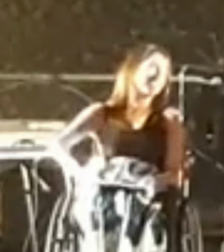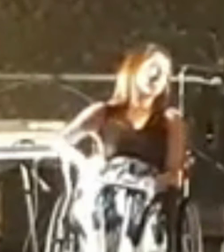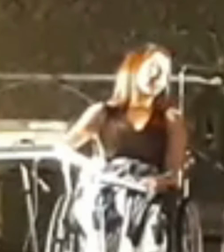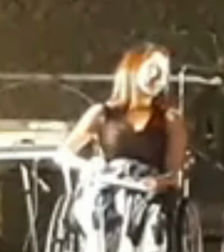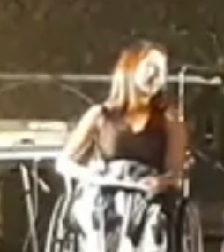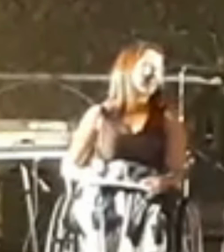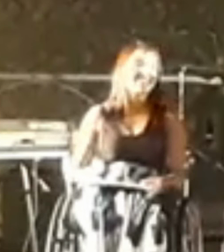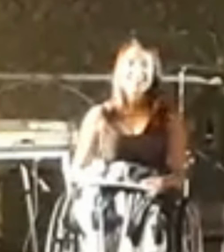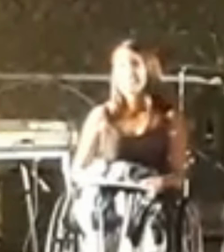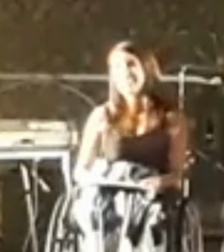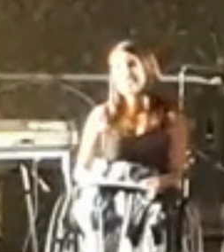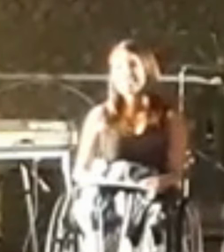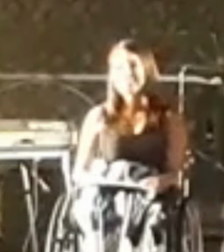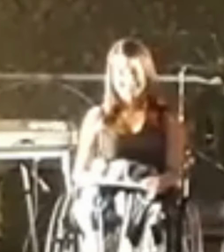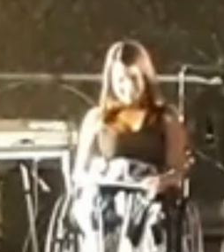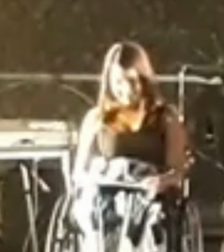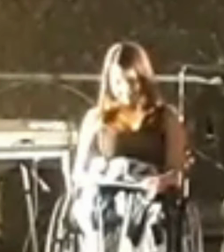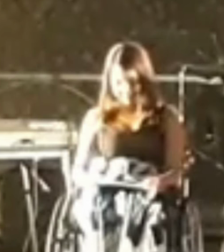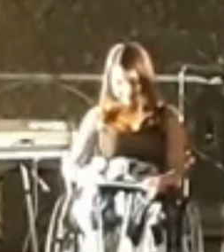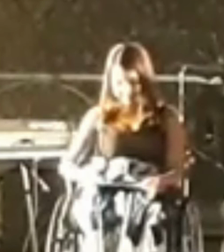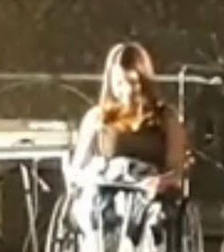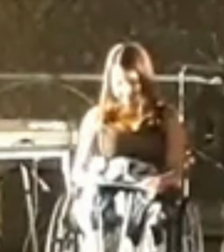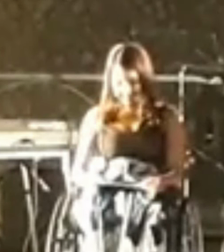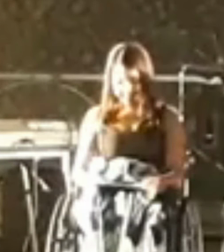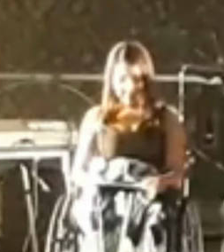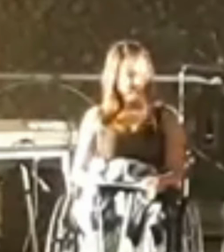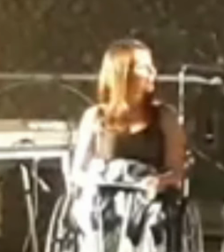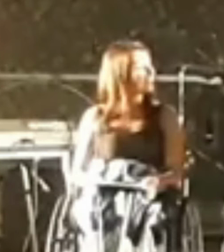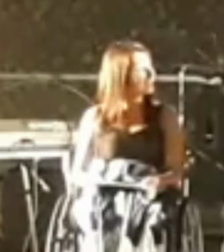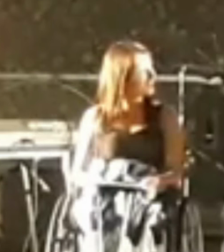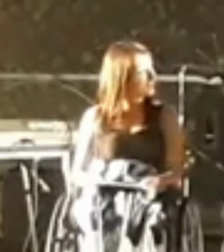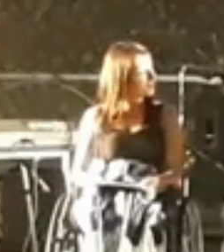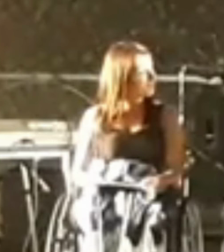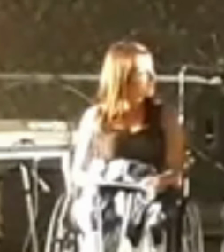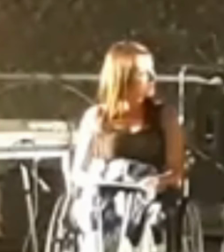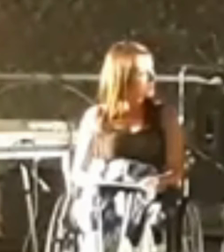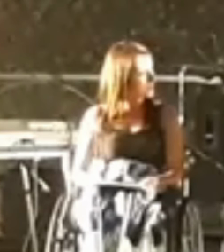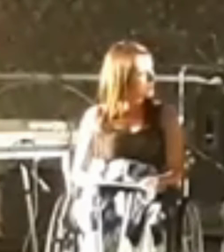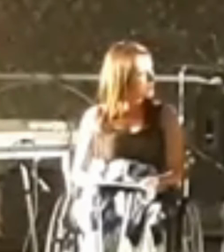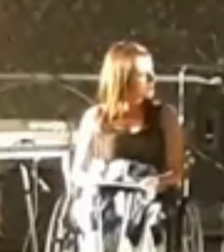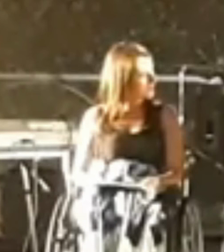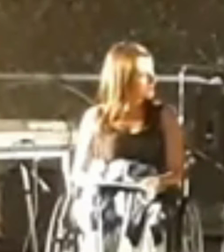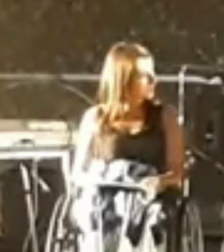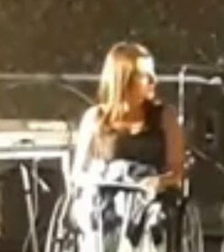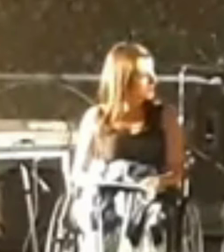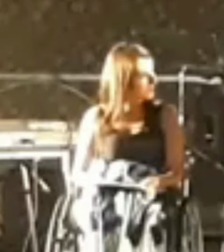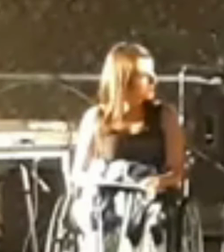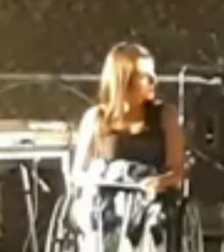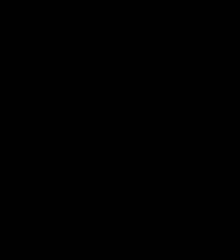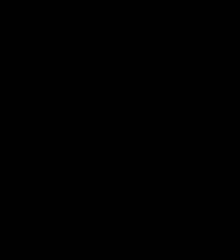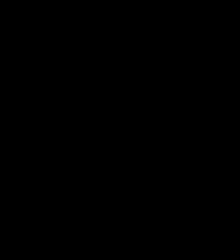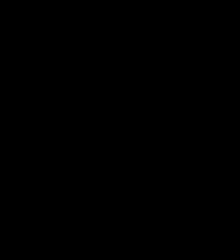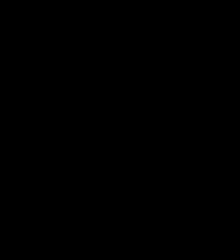altro applauso a Laura che grazie. Ha una grande forza e che nel corso della serata sicuramente come me ho avuto occasione di apprezzare in pochi